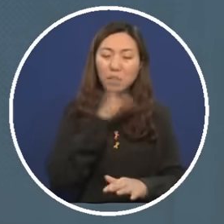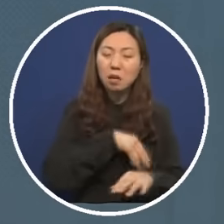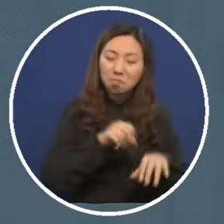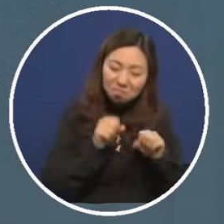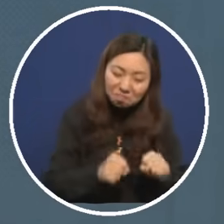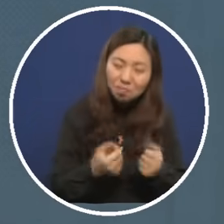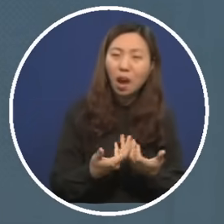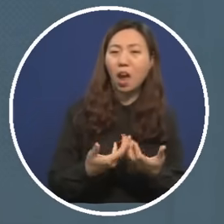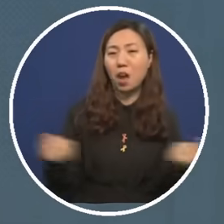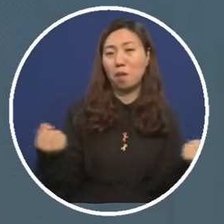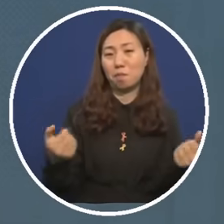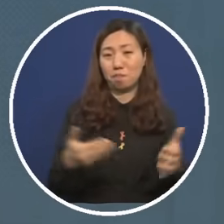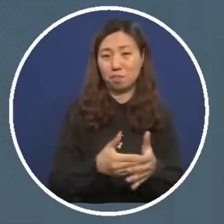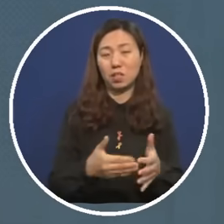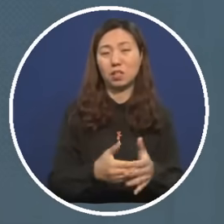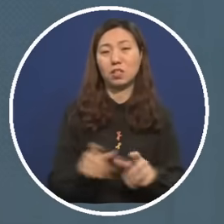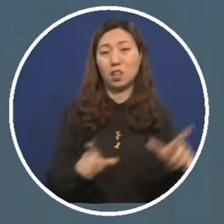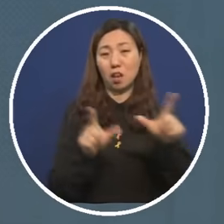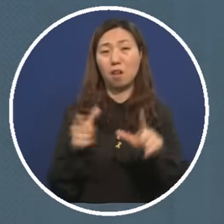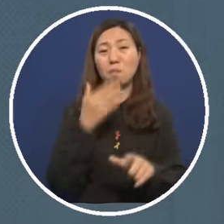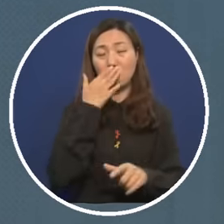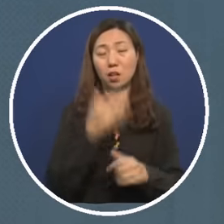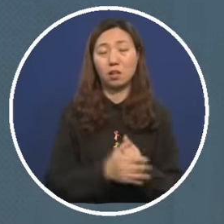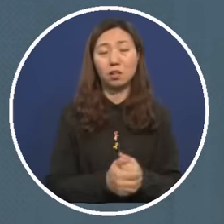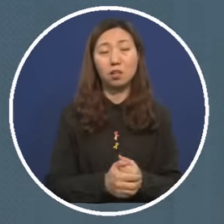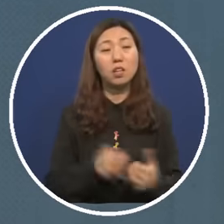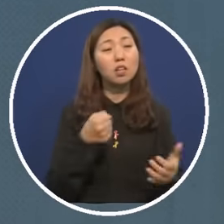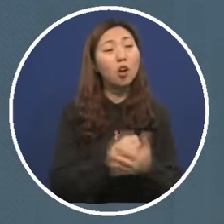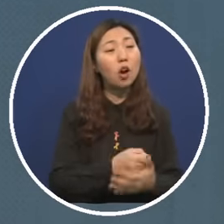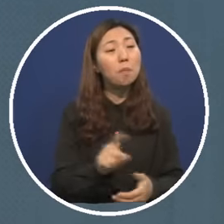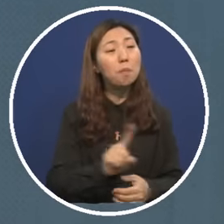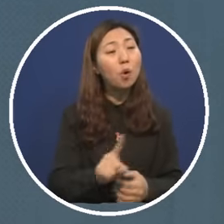살면 돼요. 네. 어느 쪽으로 정했어요?